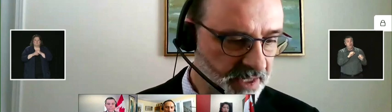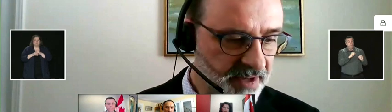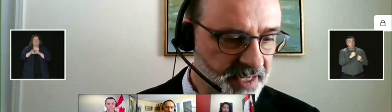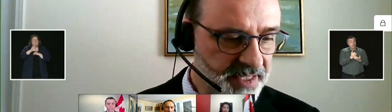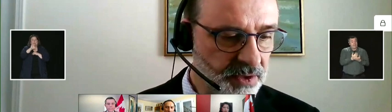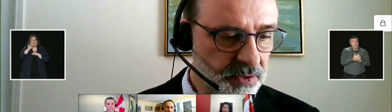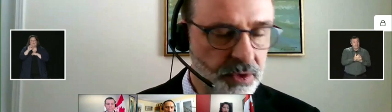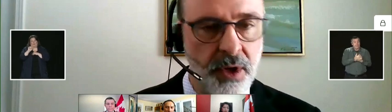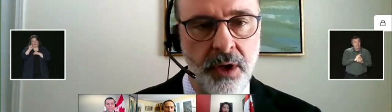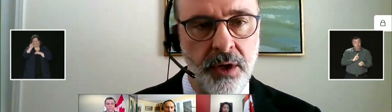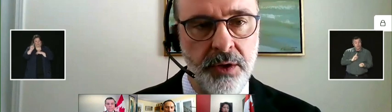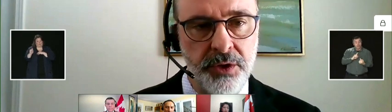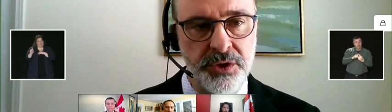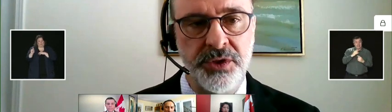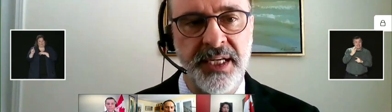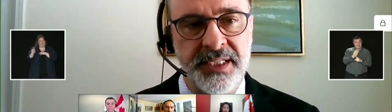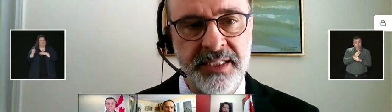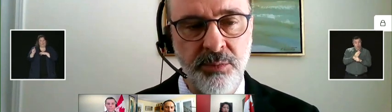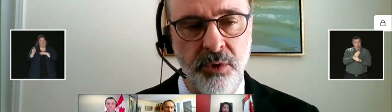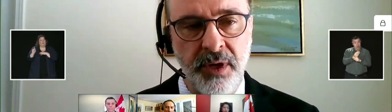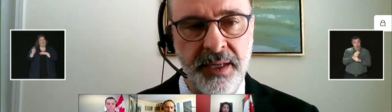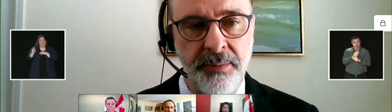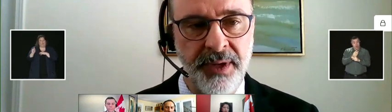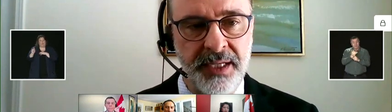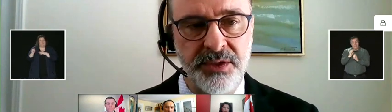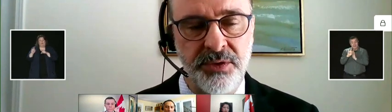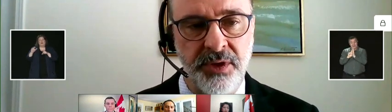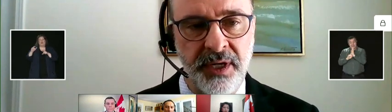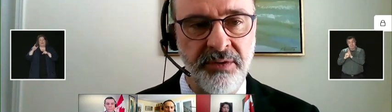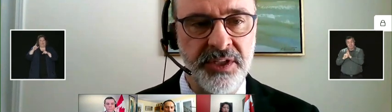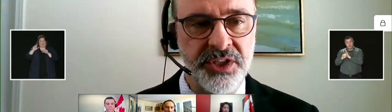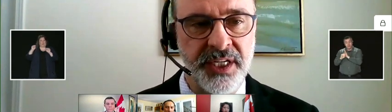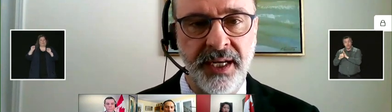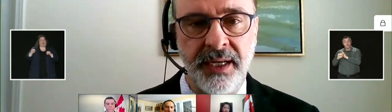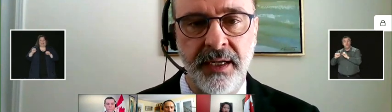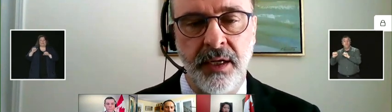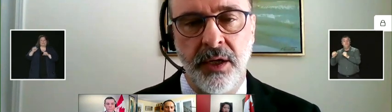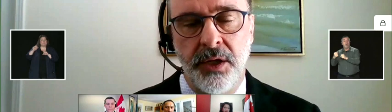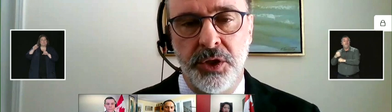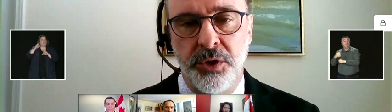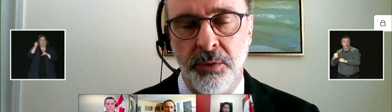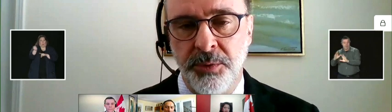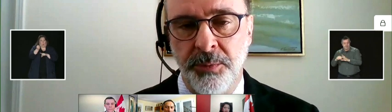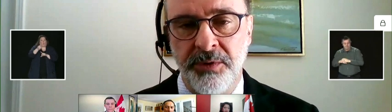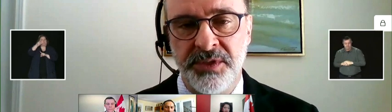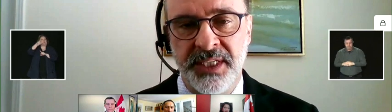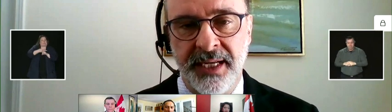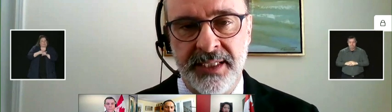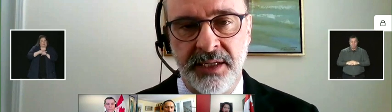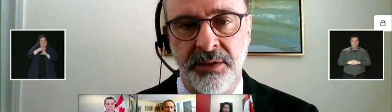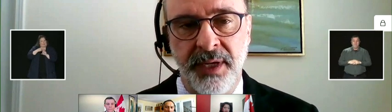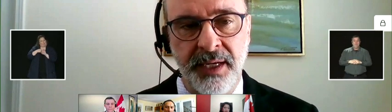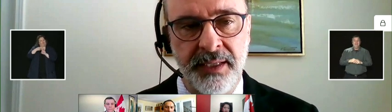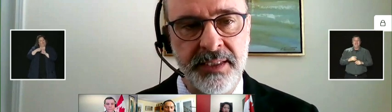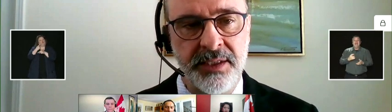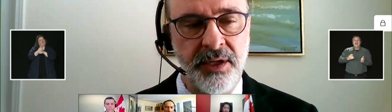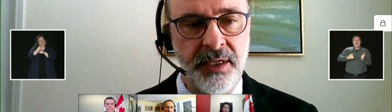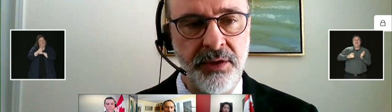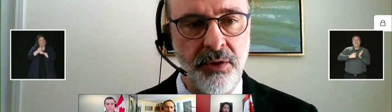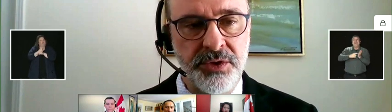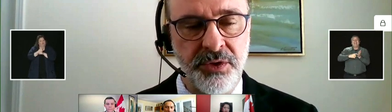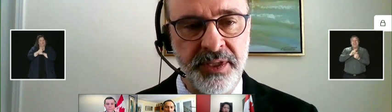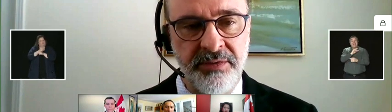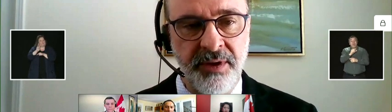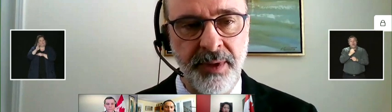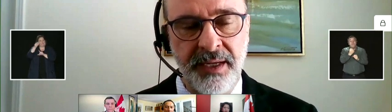une conservation de jusqu'à 6 mois à température réfrigérée. On ne peut pas vous dire exactement quand est-ce que